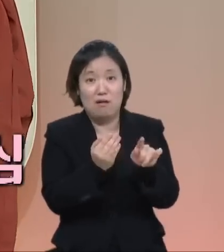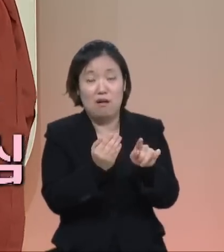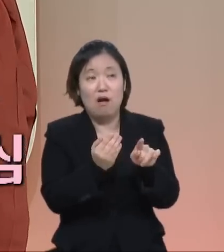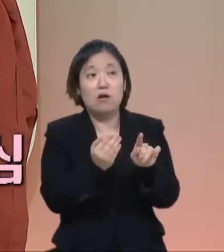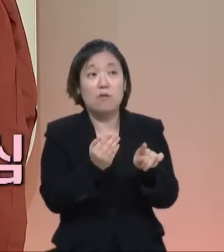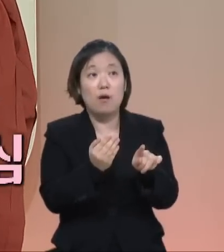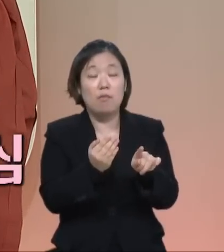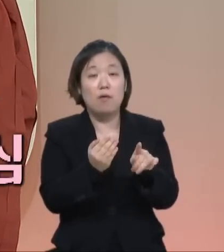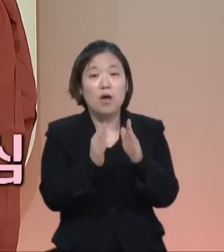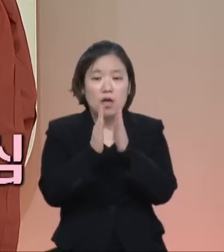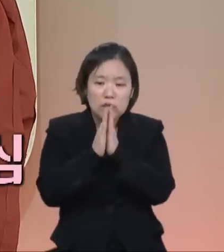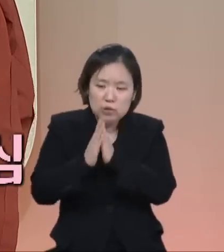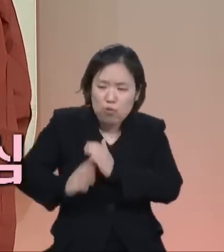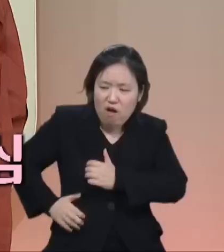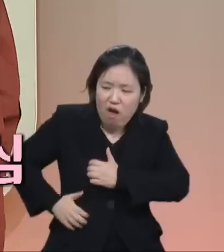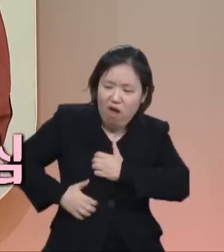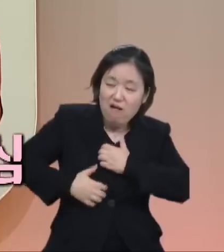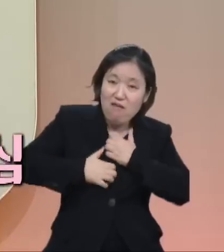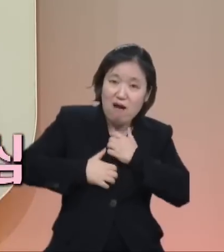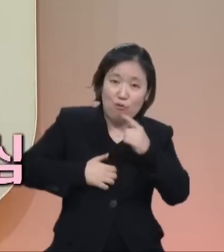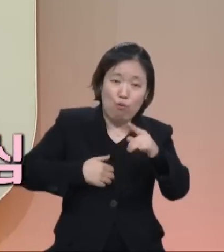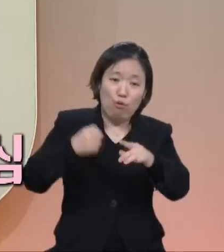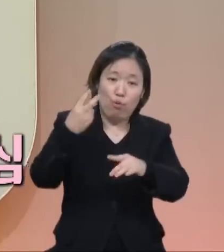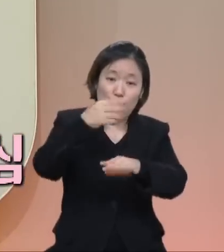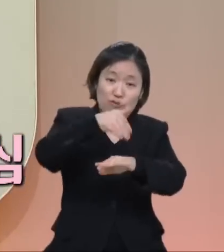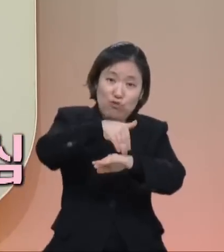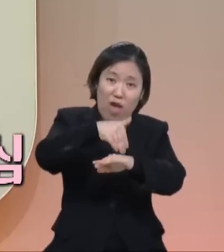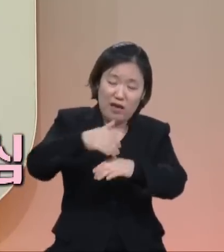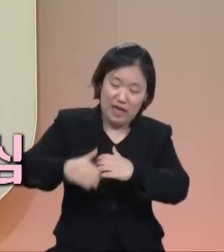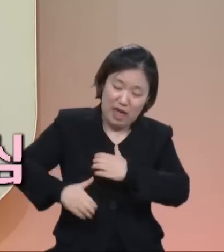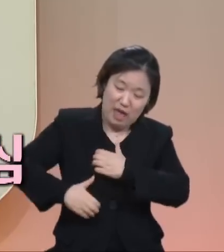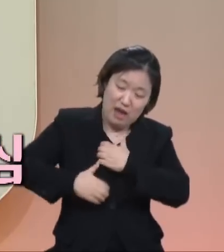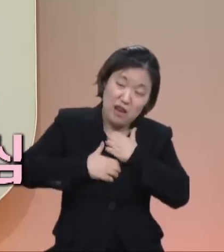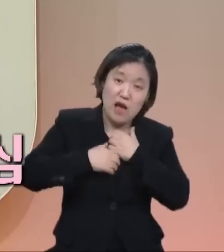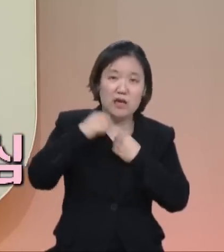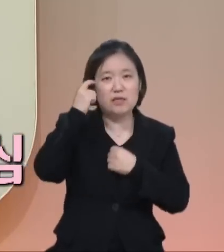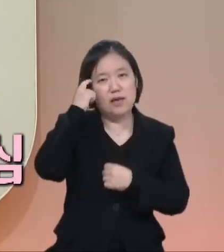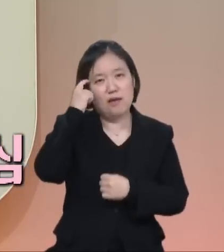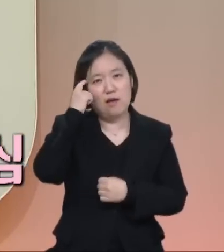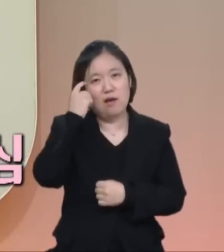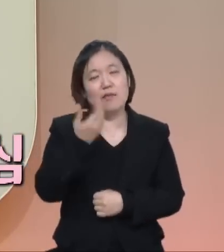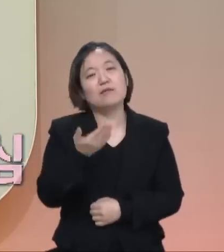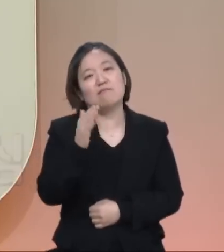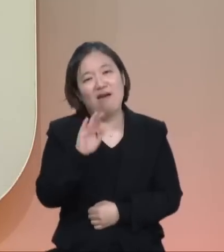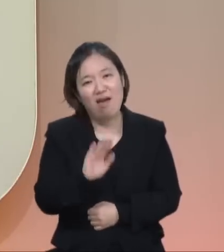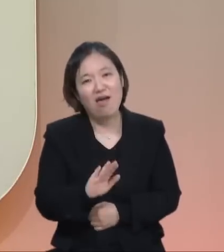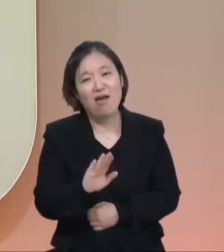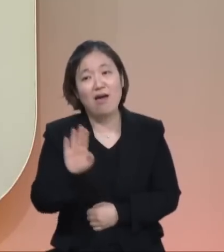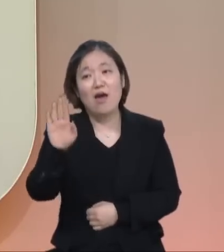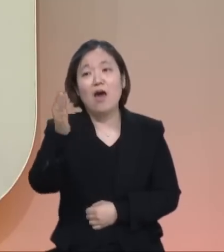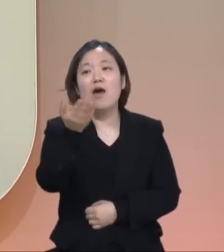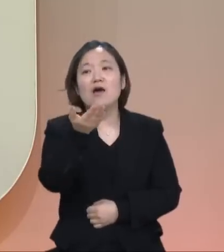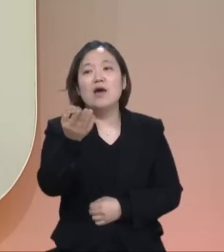기도를 게을리하게 되고 수행을 게을리게 하게 되는 그런 마음이 일어났는데 소나무의